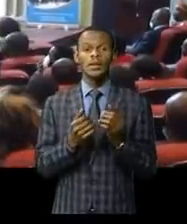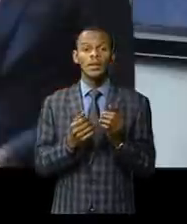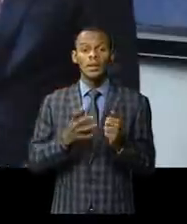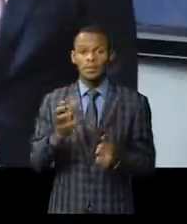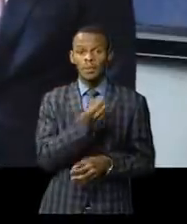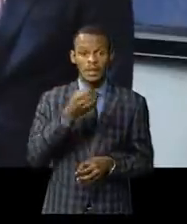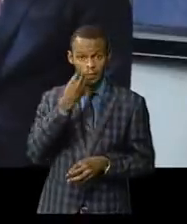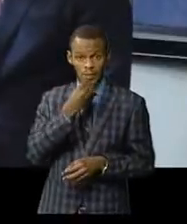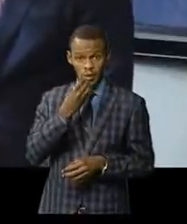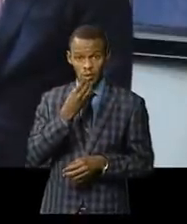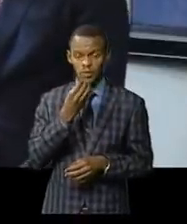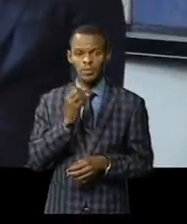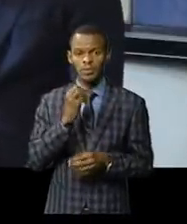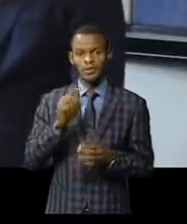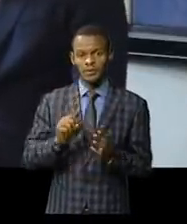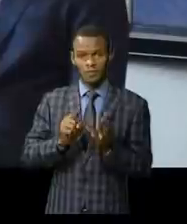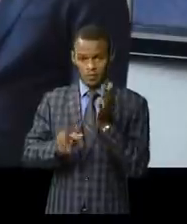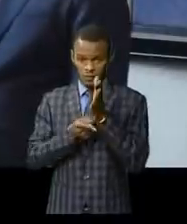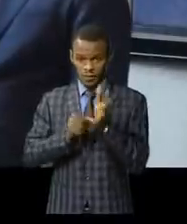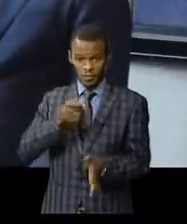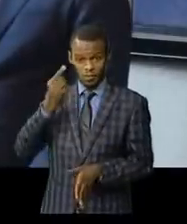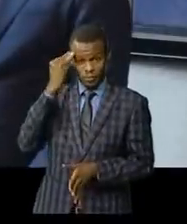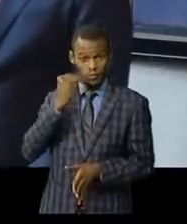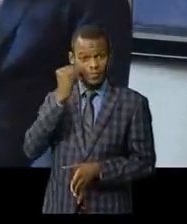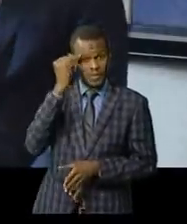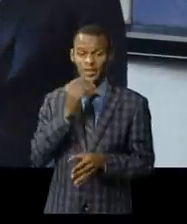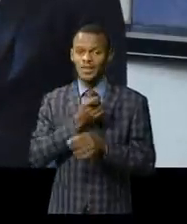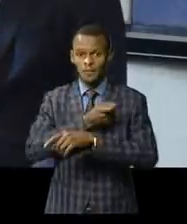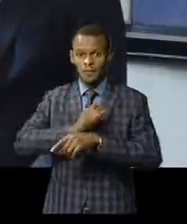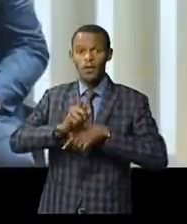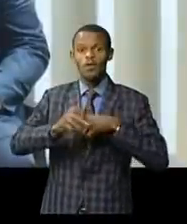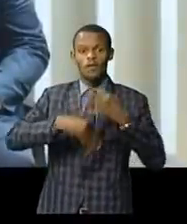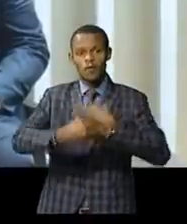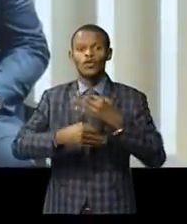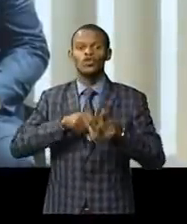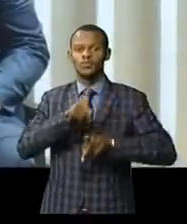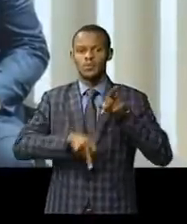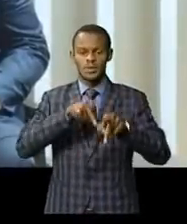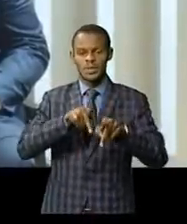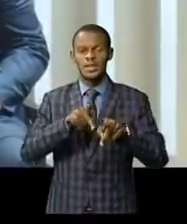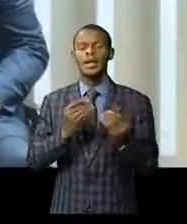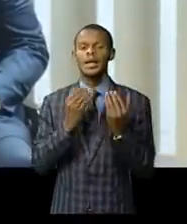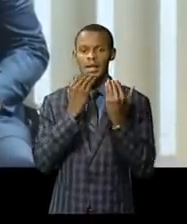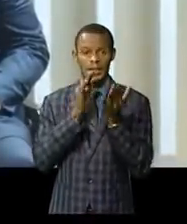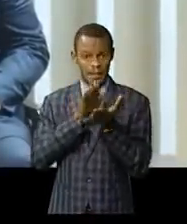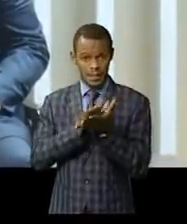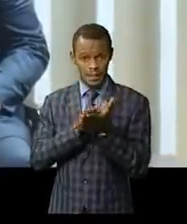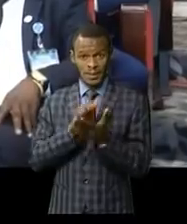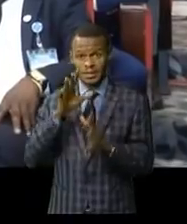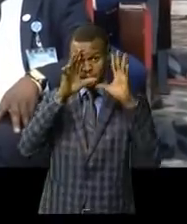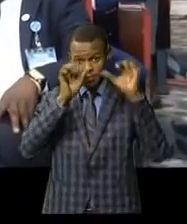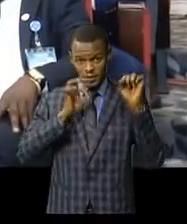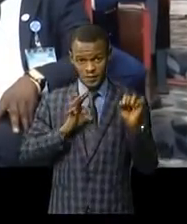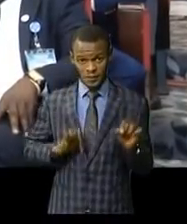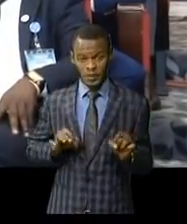Jean-Pierre Liaou, vice-premier ministre, ministre de la fonction publique, modernisation et innovation du service public, a remercié le chef de l'État Félix-Antoine Tshisekedi Tshilombo